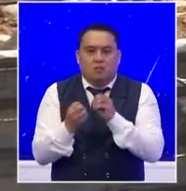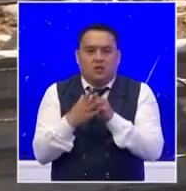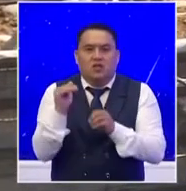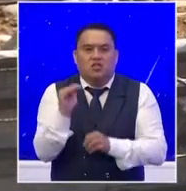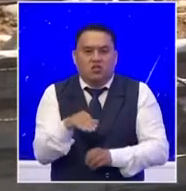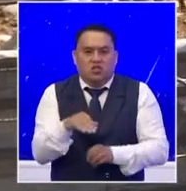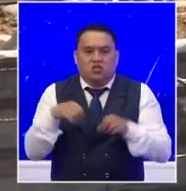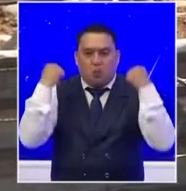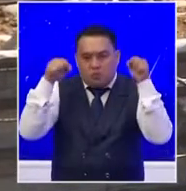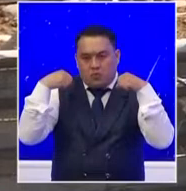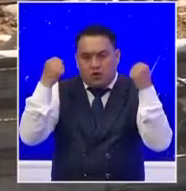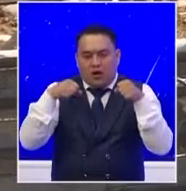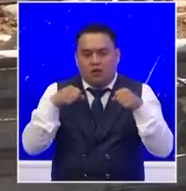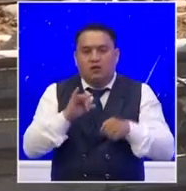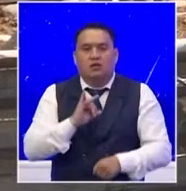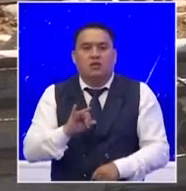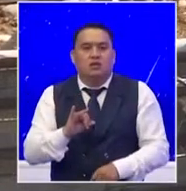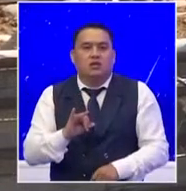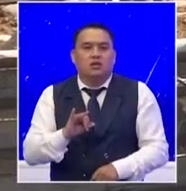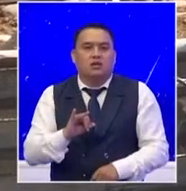4 315 000 мелкорогатого скота,